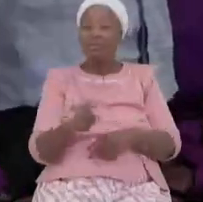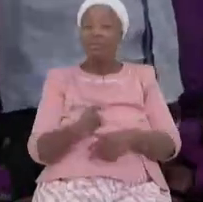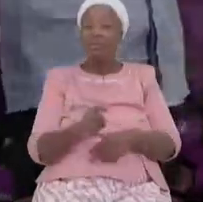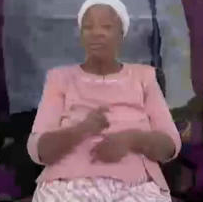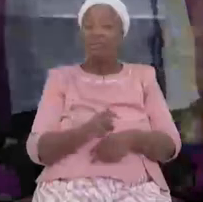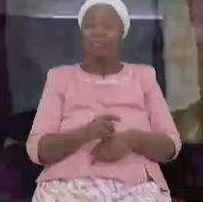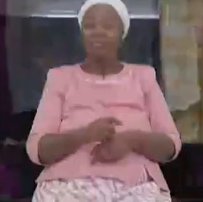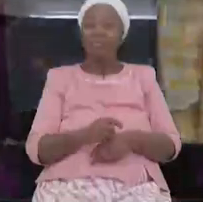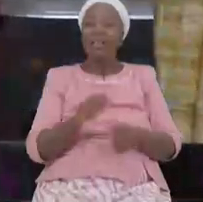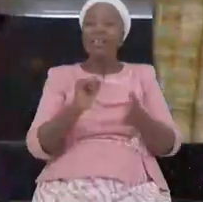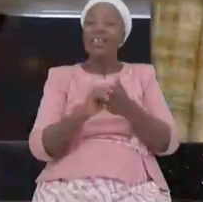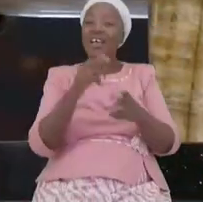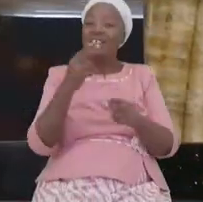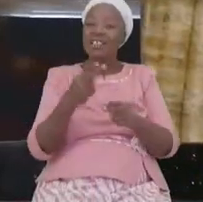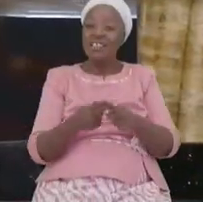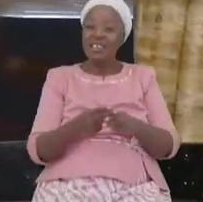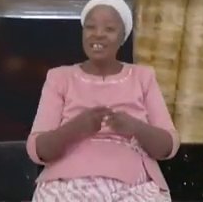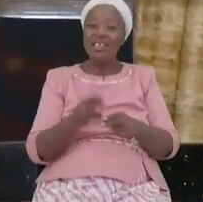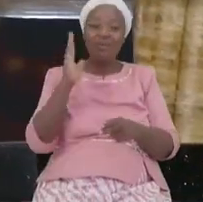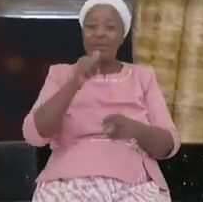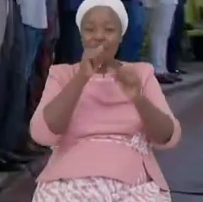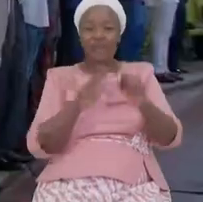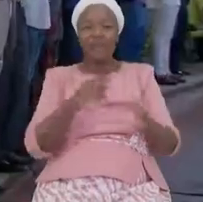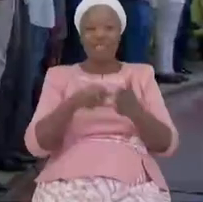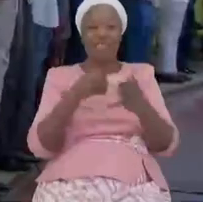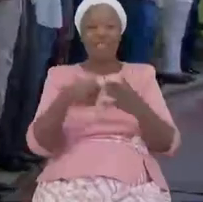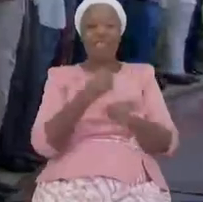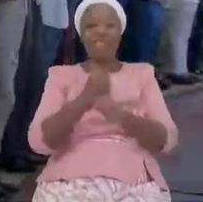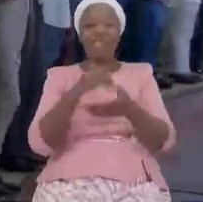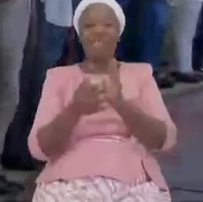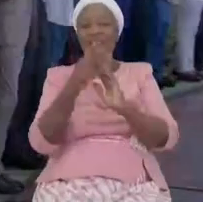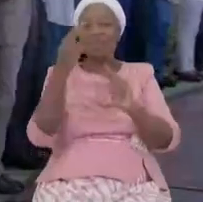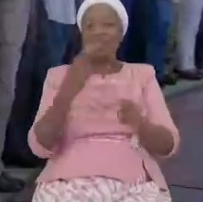Ce nom sera béni cette année.